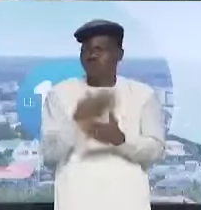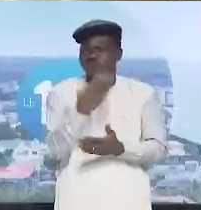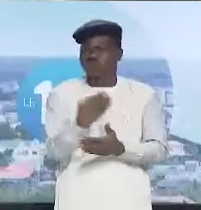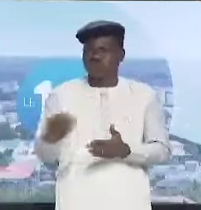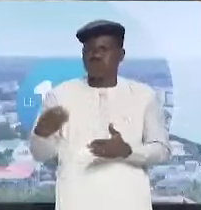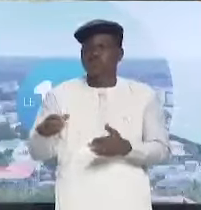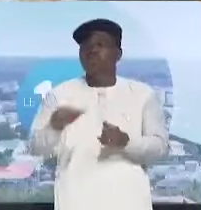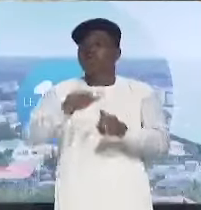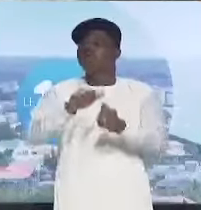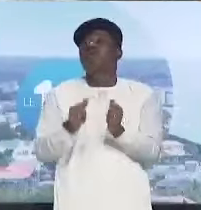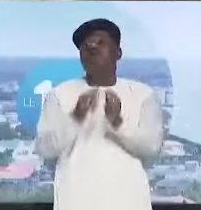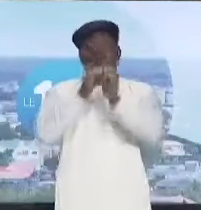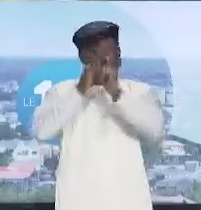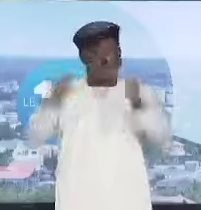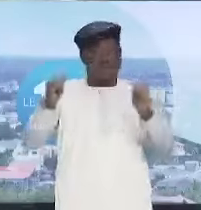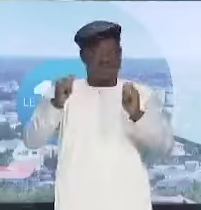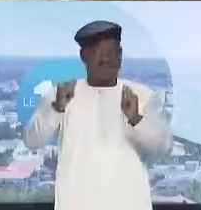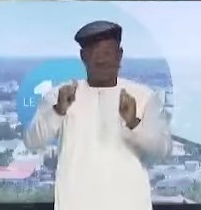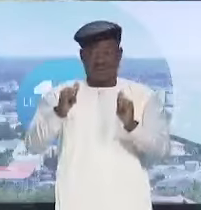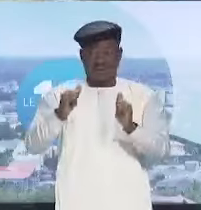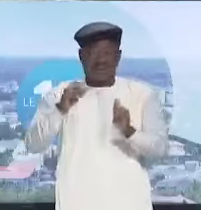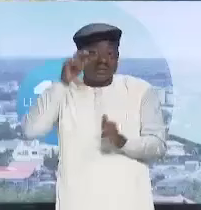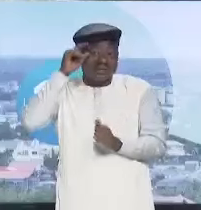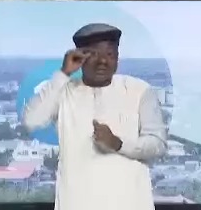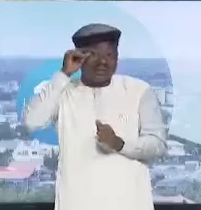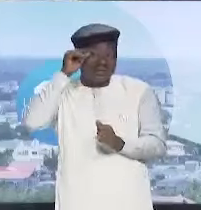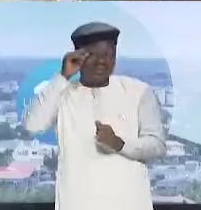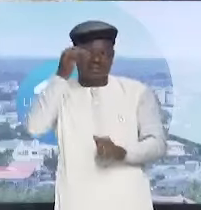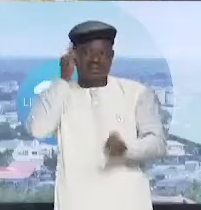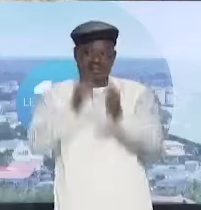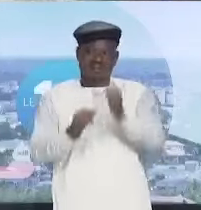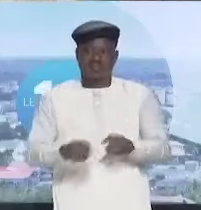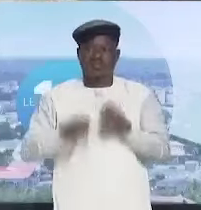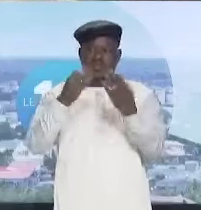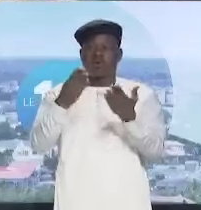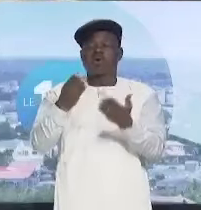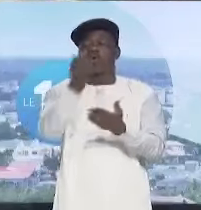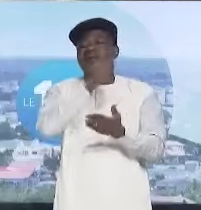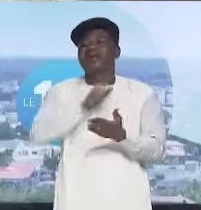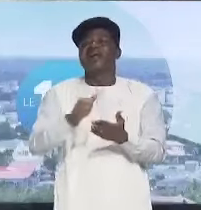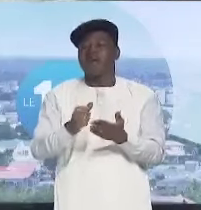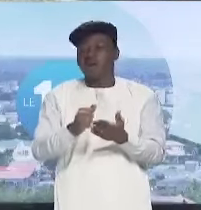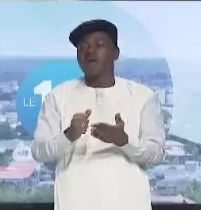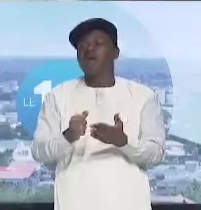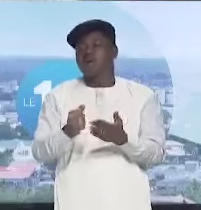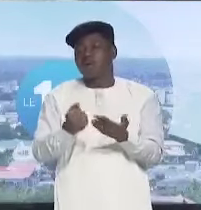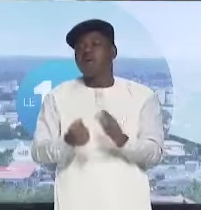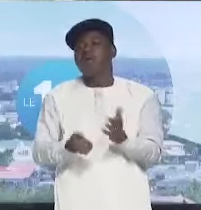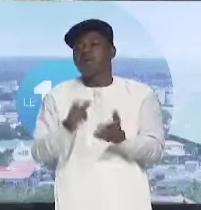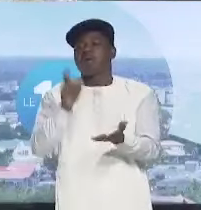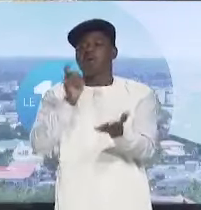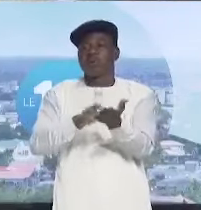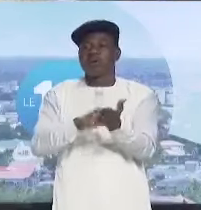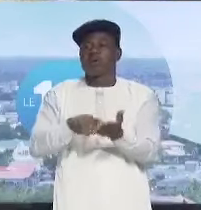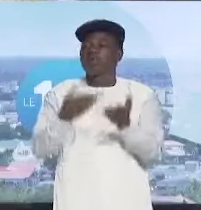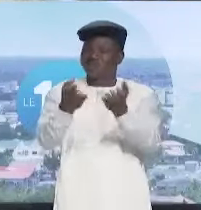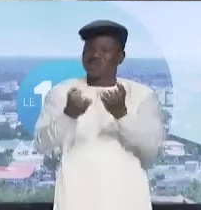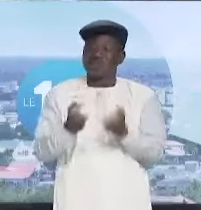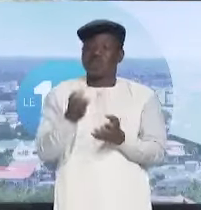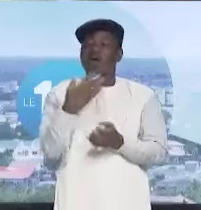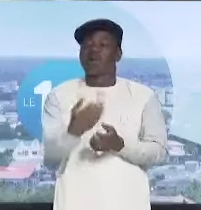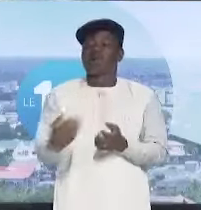tu viens, tu donnes un poulet, je veux avoir un enfant, je veux mon commerce marche, je